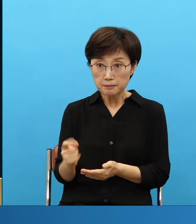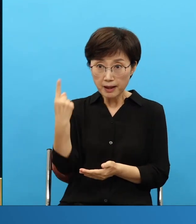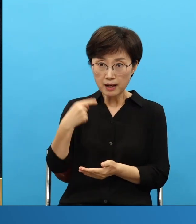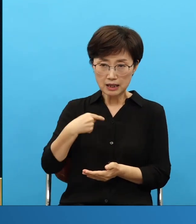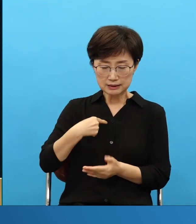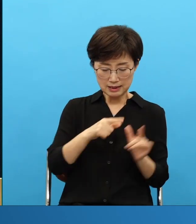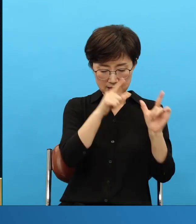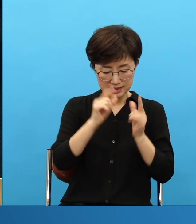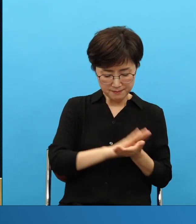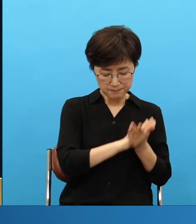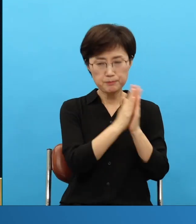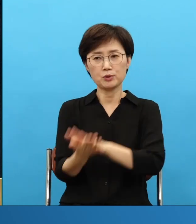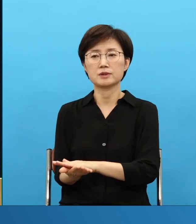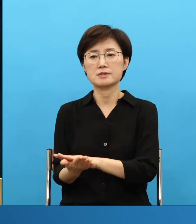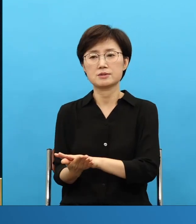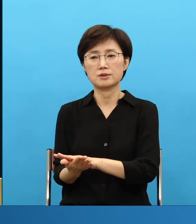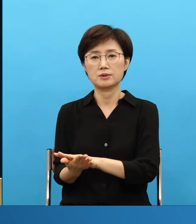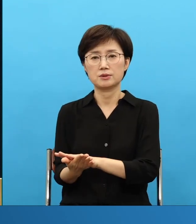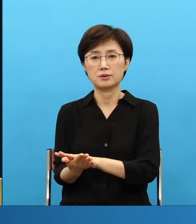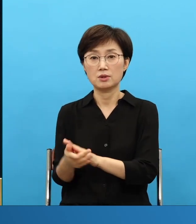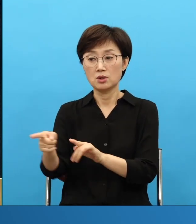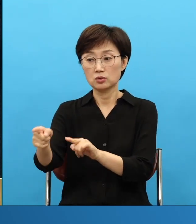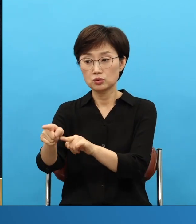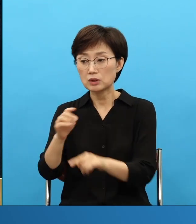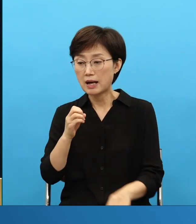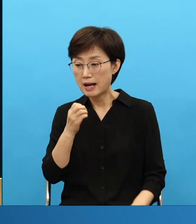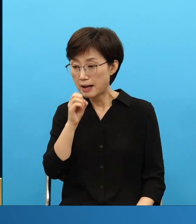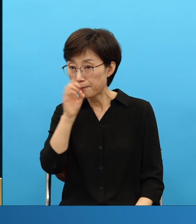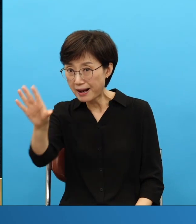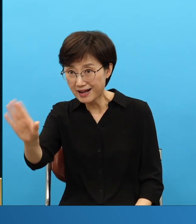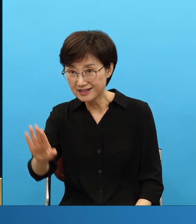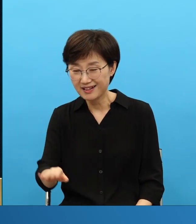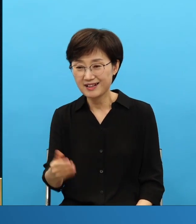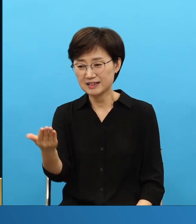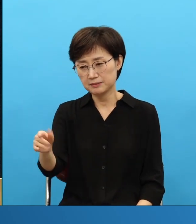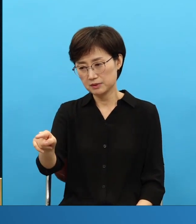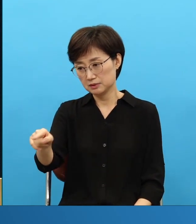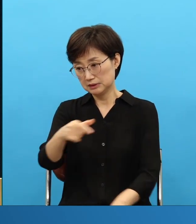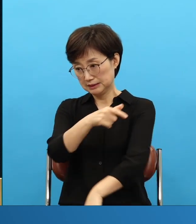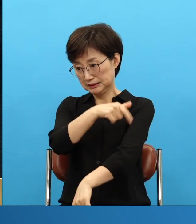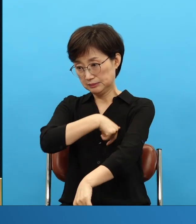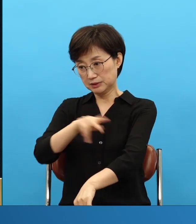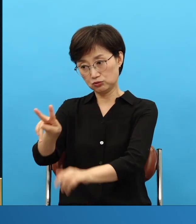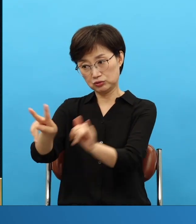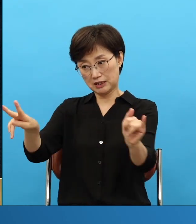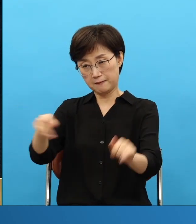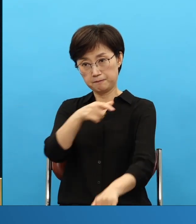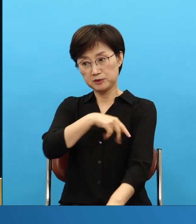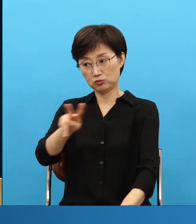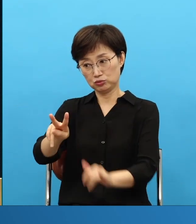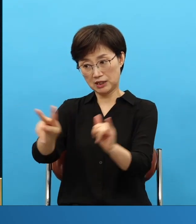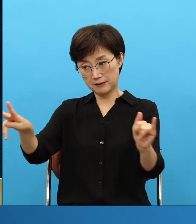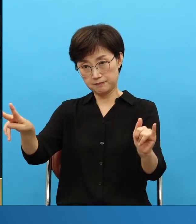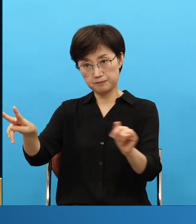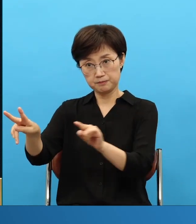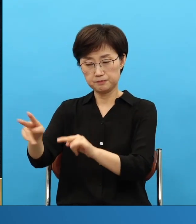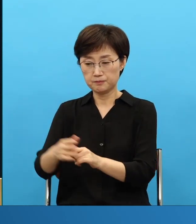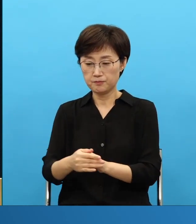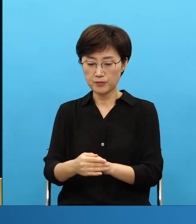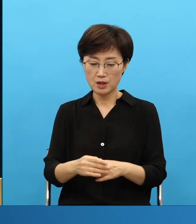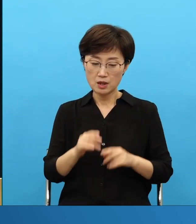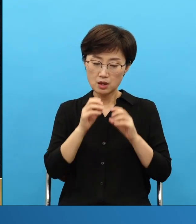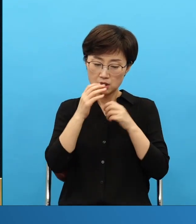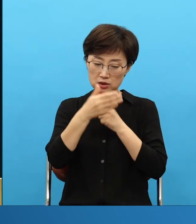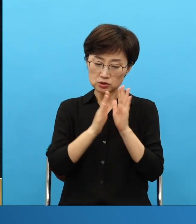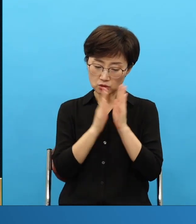and it changed my entire life. 그 평신도에는 말 안 했어요. 그 평신도는 내게 뭐 배우러 왔기 때문에 내가 뭐.